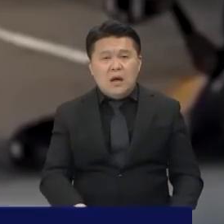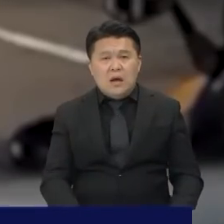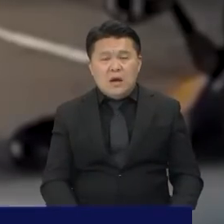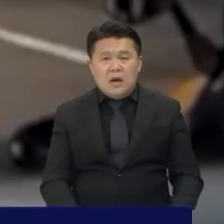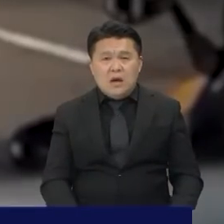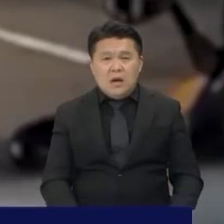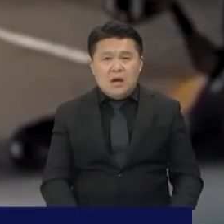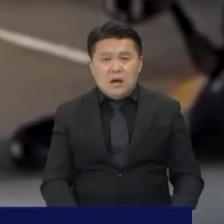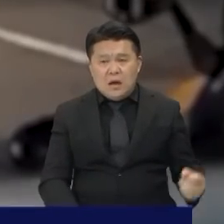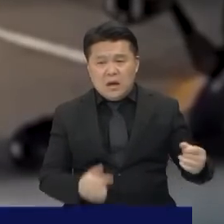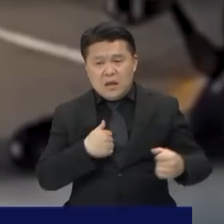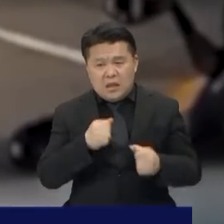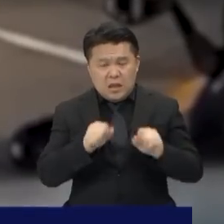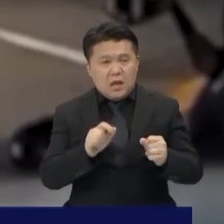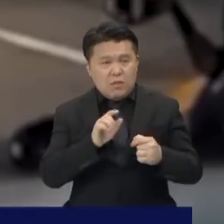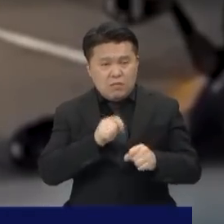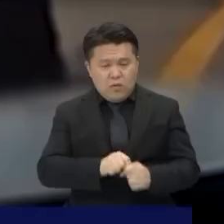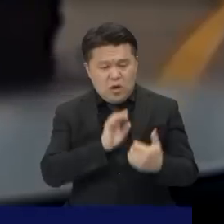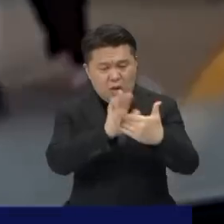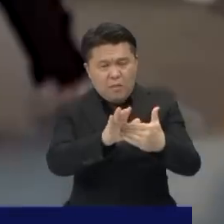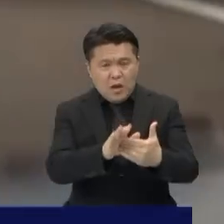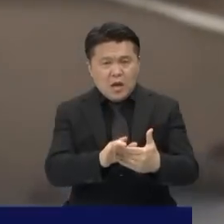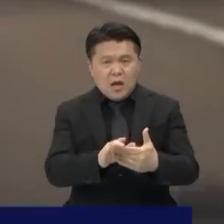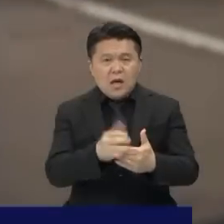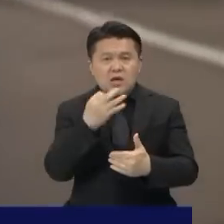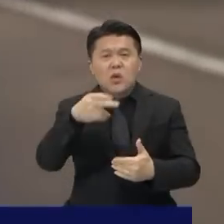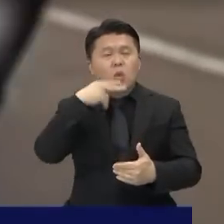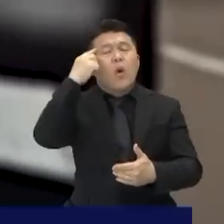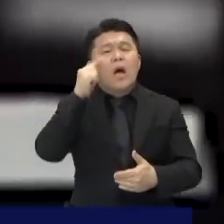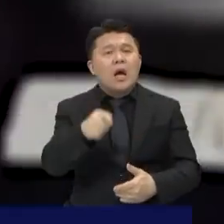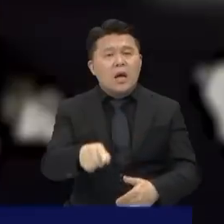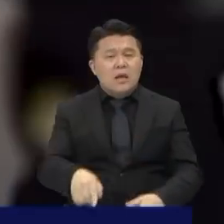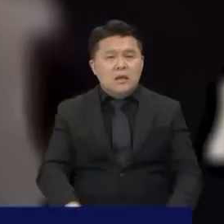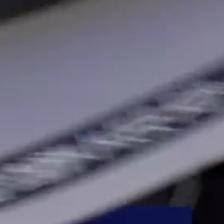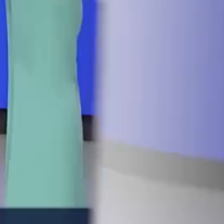왜 정당방위가 안 되는지 이해 안 가네 등의 반응을 보였습니다.